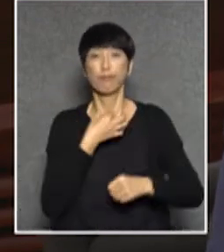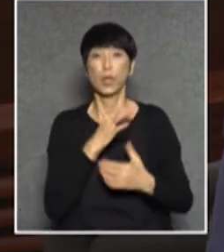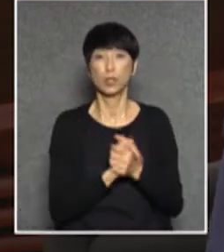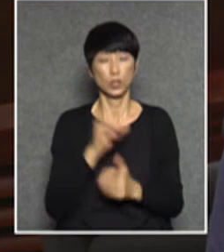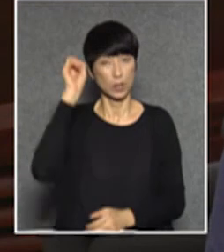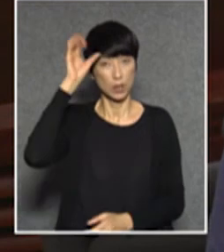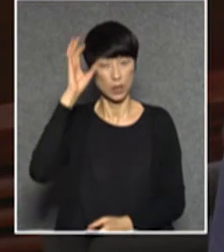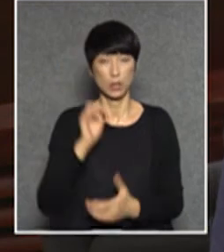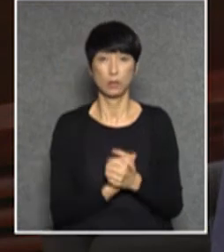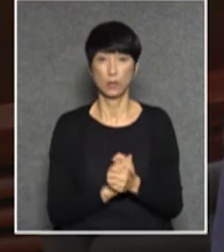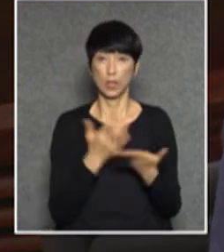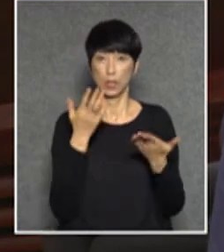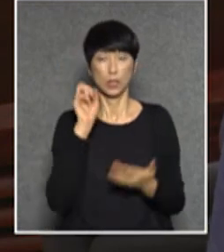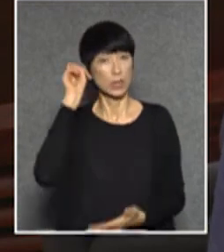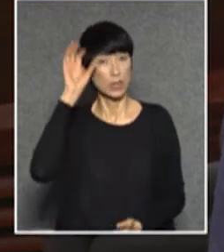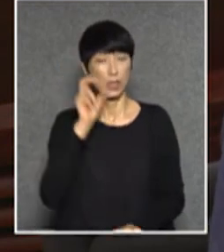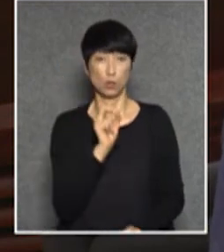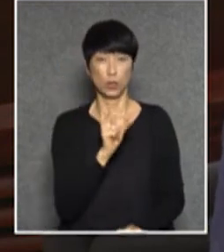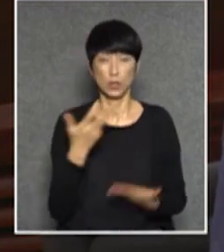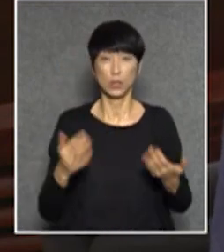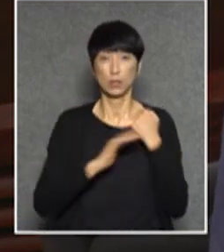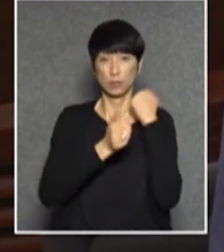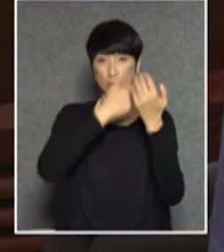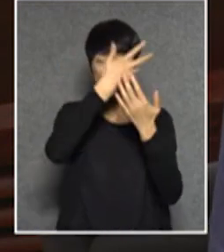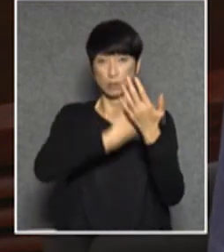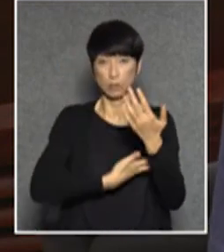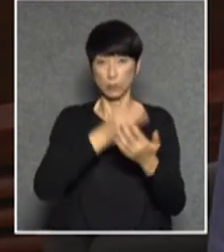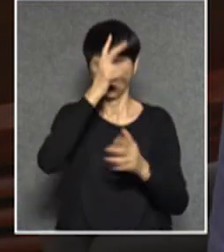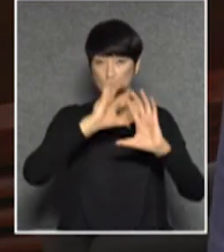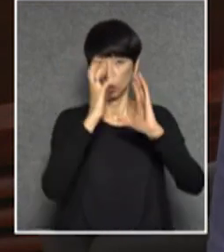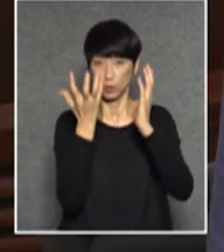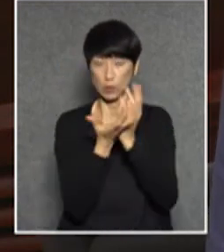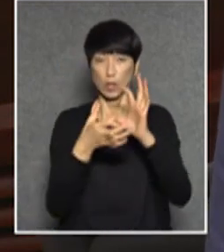們建議維持現時法例就行政長官的政黨背景的相關規定。